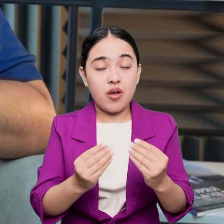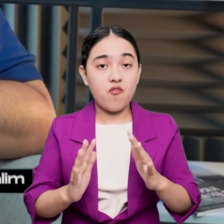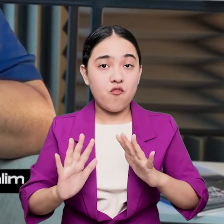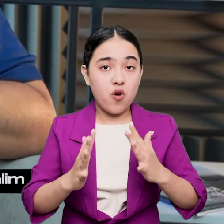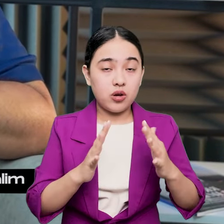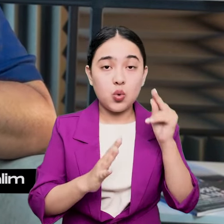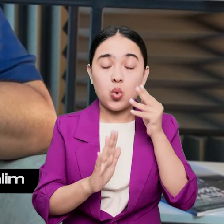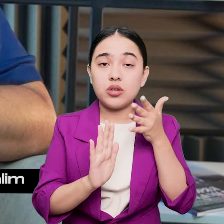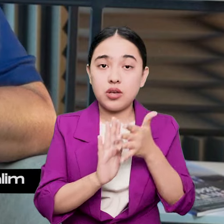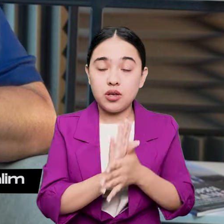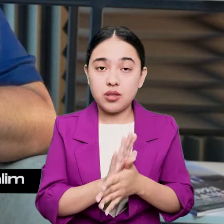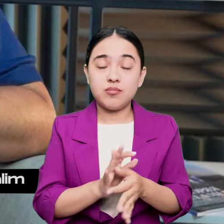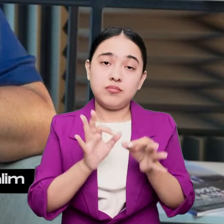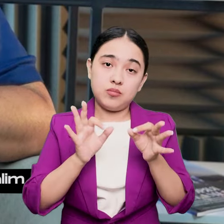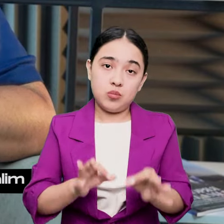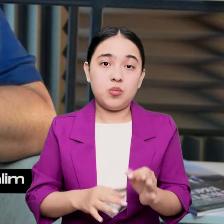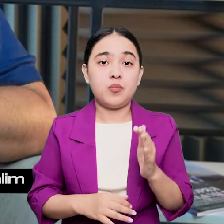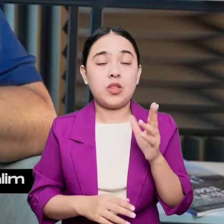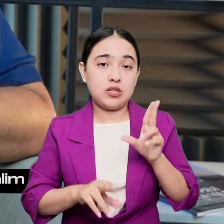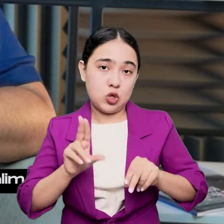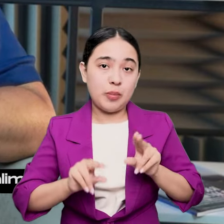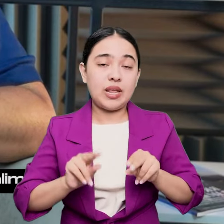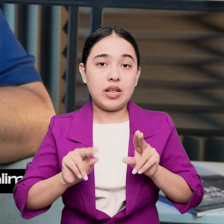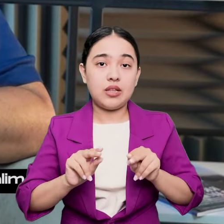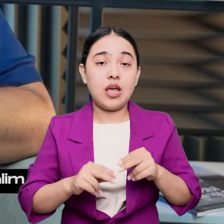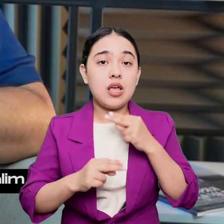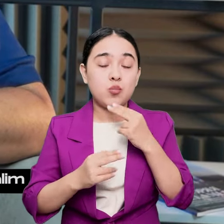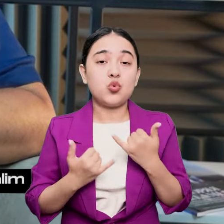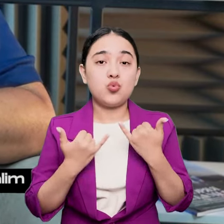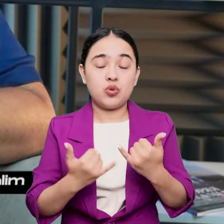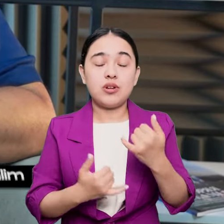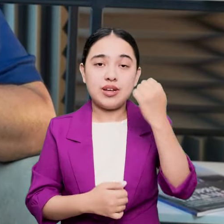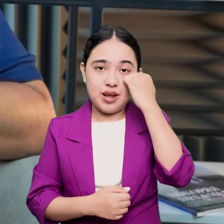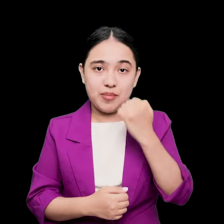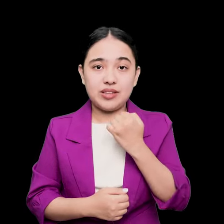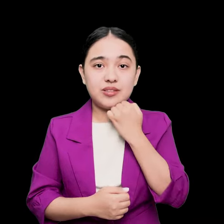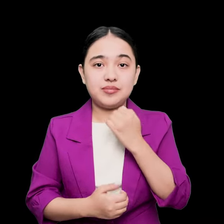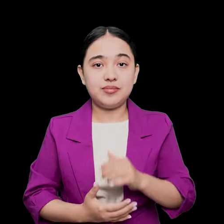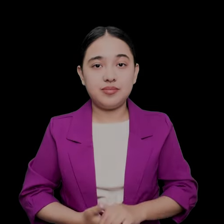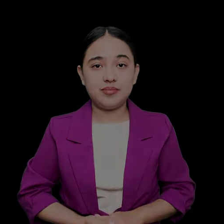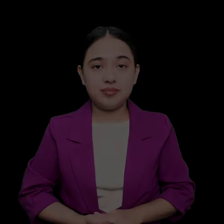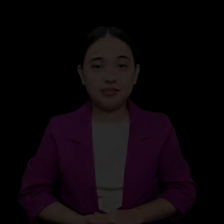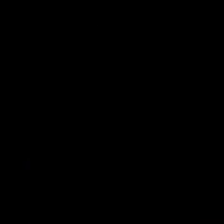voqealarni o'rganish maqsadga muvofiq hisoblanadi. E'tiboringiz uchun rahmat.